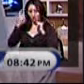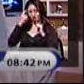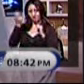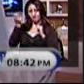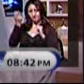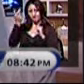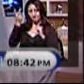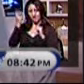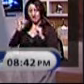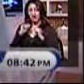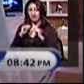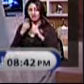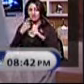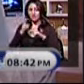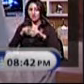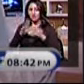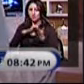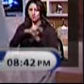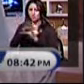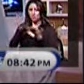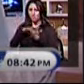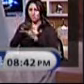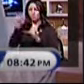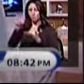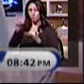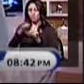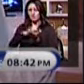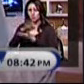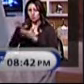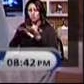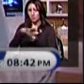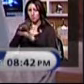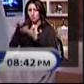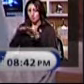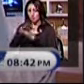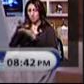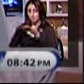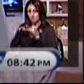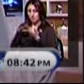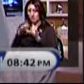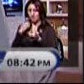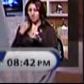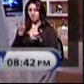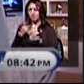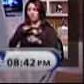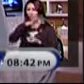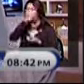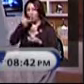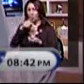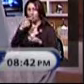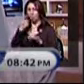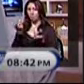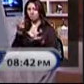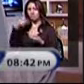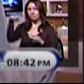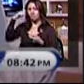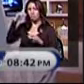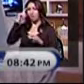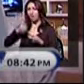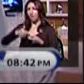لقيت ان الموضوع دخل في مشكلات زي اللي احنا فيها ابتدت تنقلب على الثورة وتقول والله ده النظام القديم كان احسن او ارحم. يعني